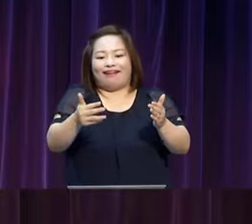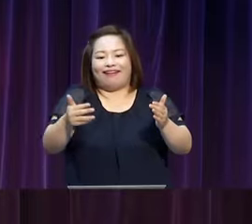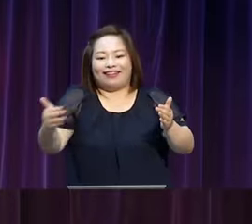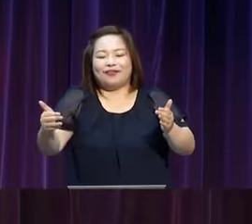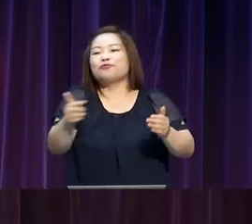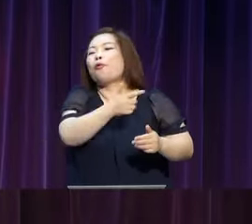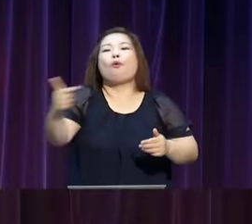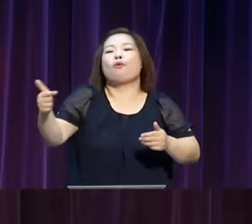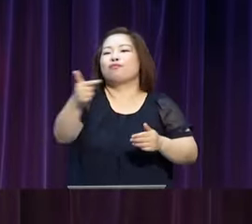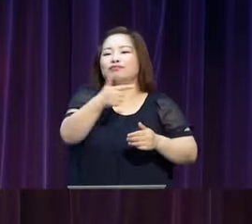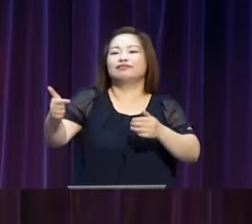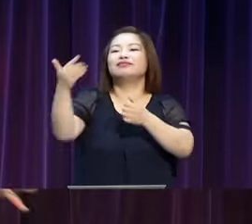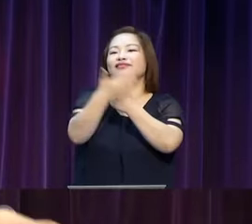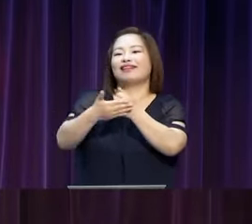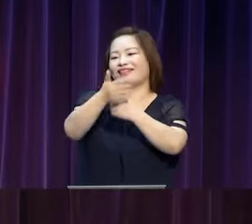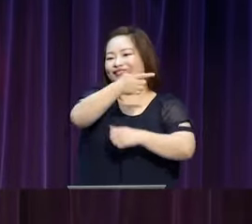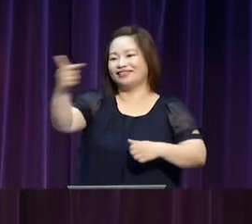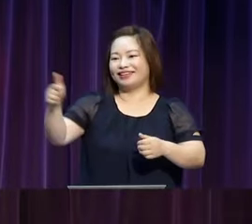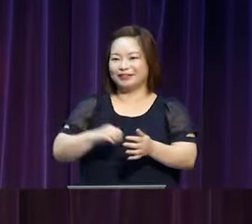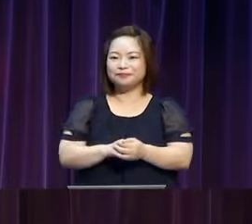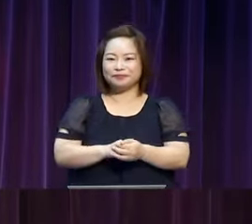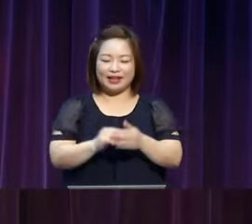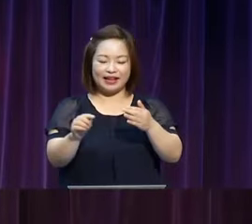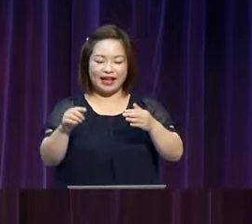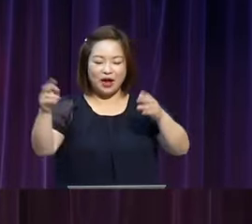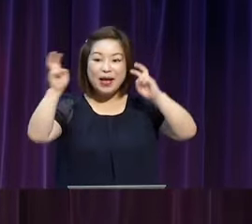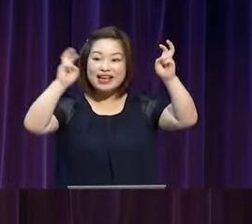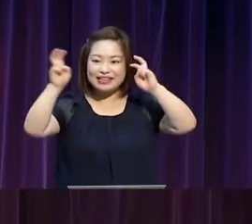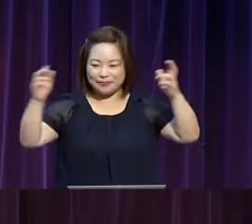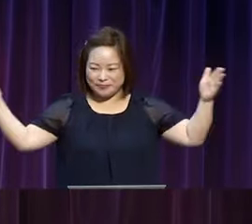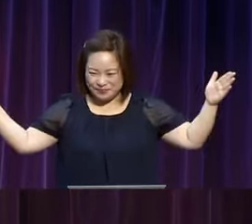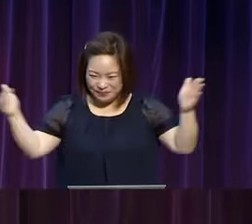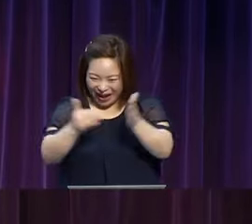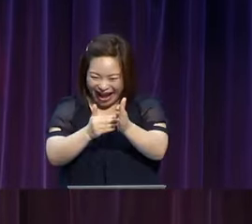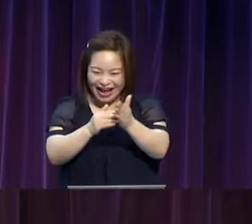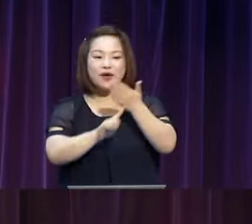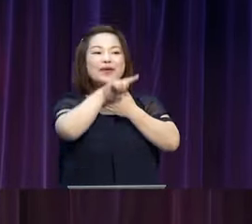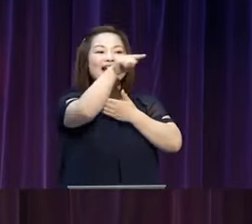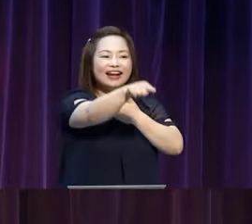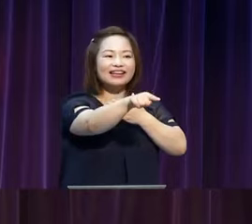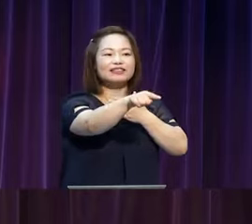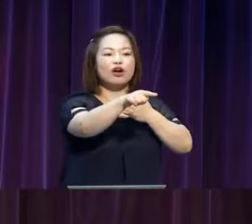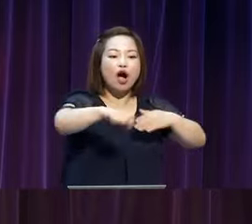때 회식을 하잖아요. 회식을 하면 거의 술을